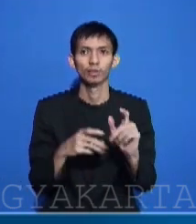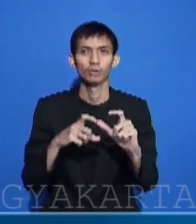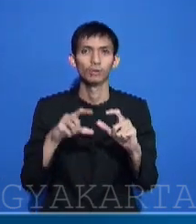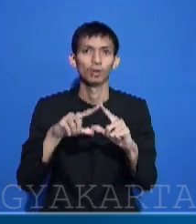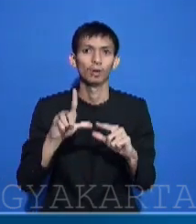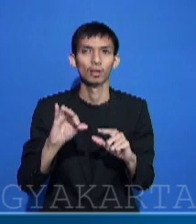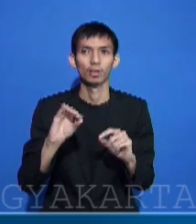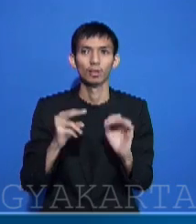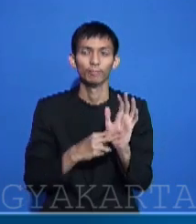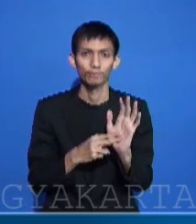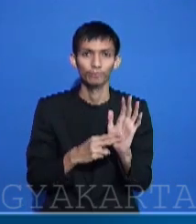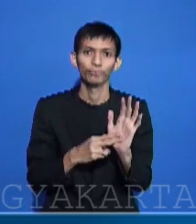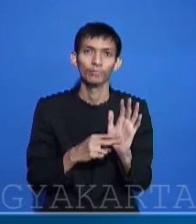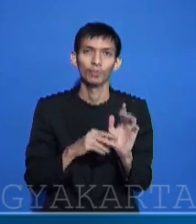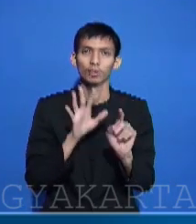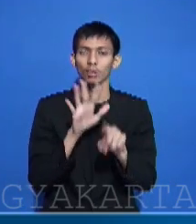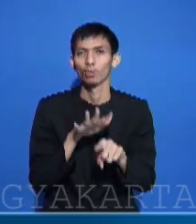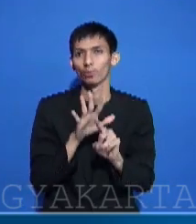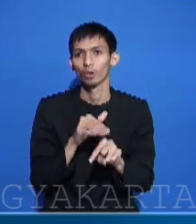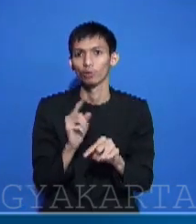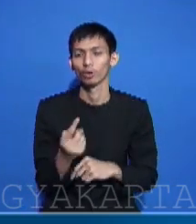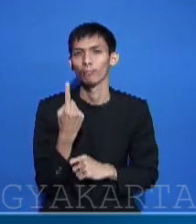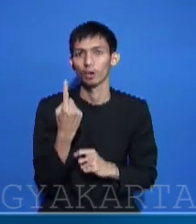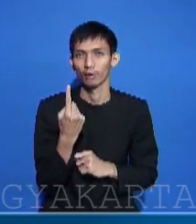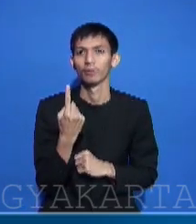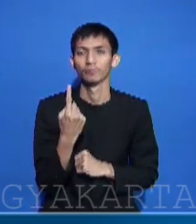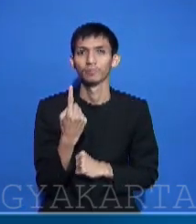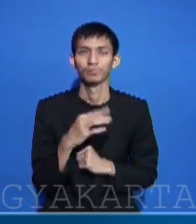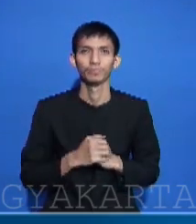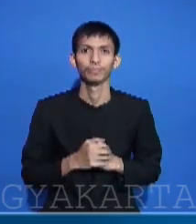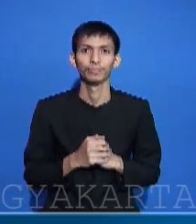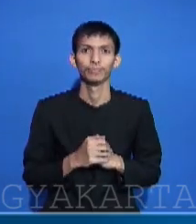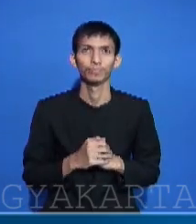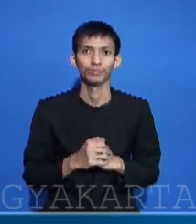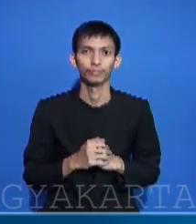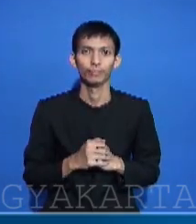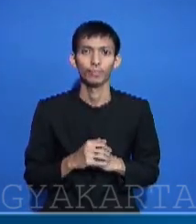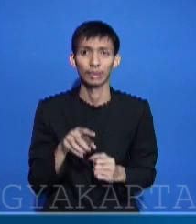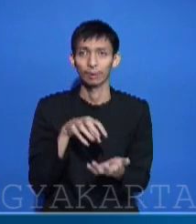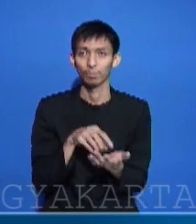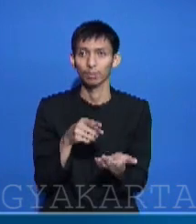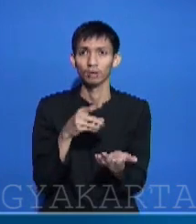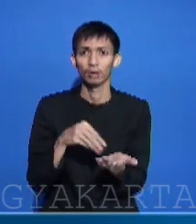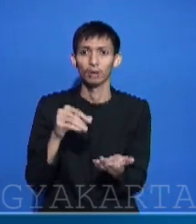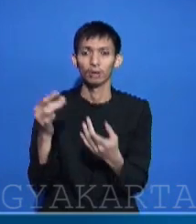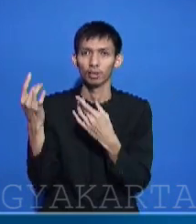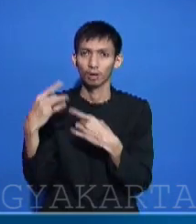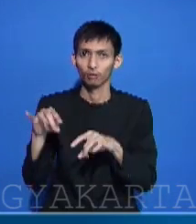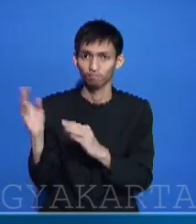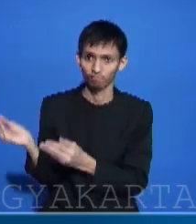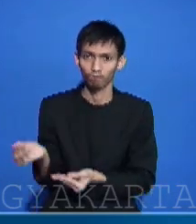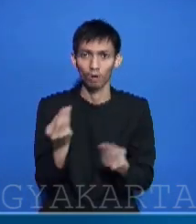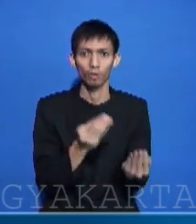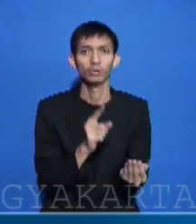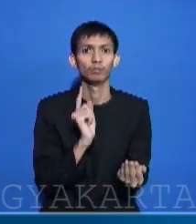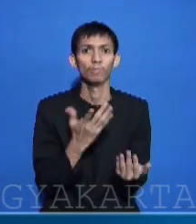Imam pertama masjid Sambisari Tanah ini diberikan Keraton Yogyakarta sebagai hadiah atas jasa syiar atau